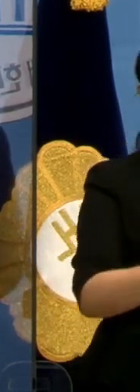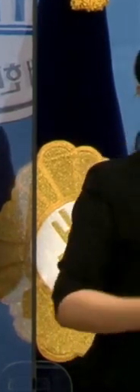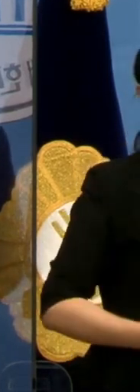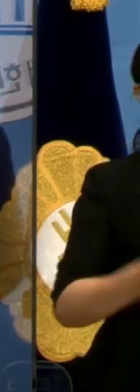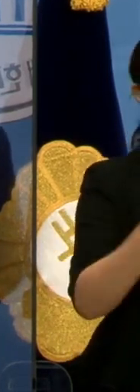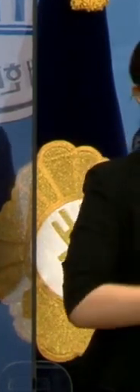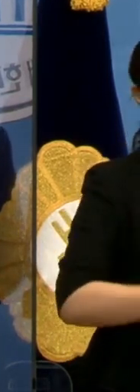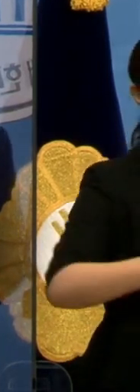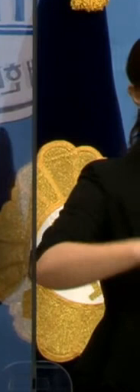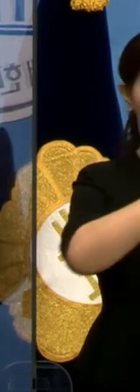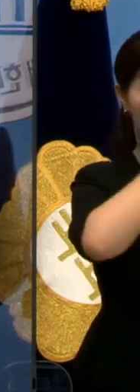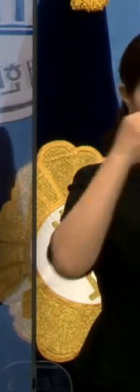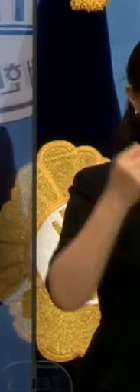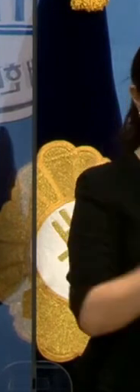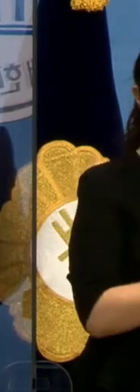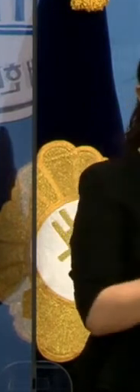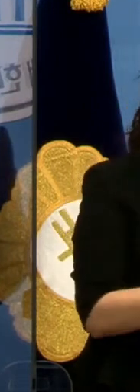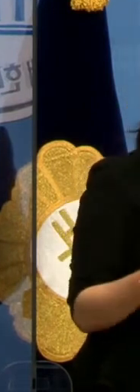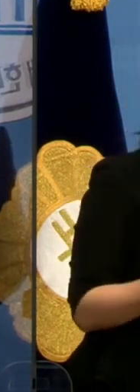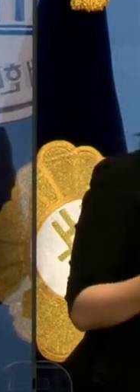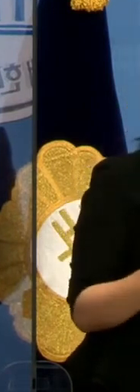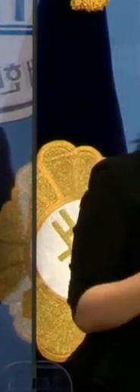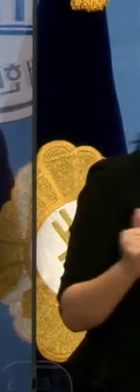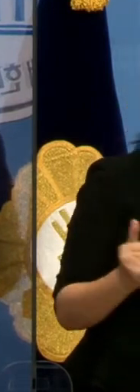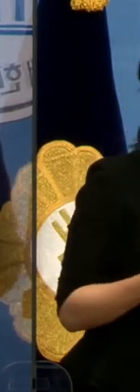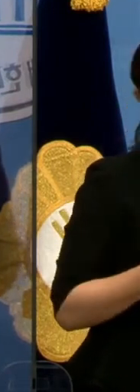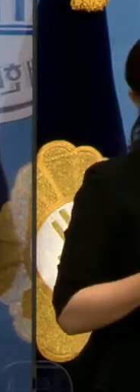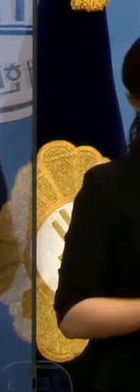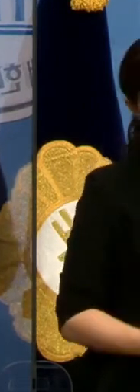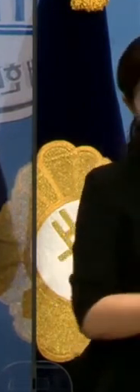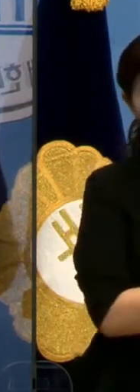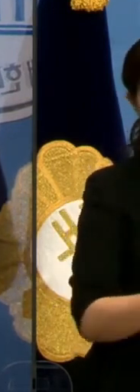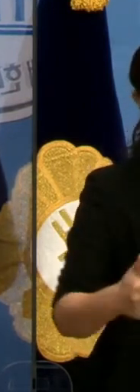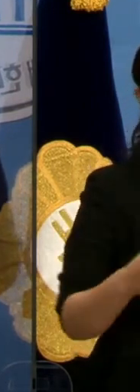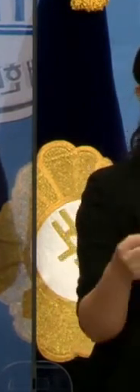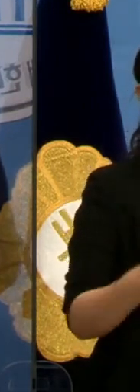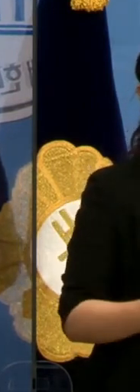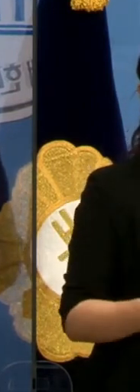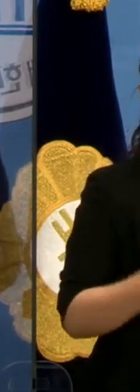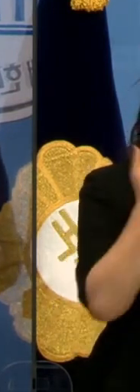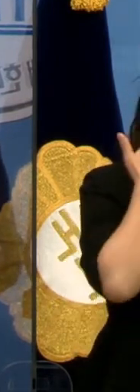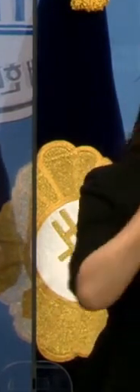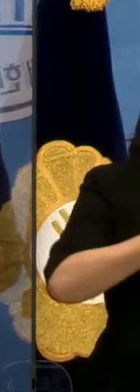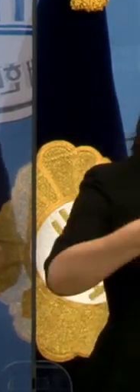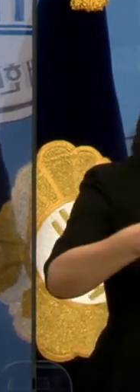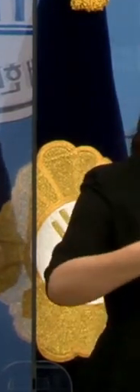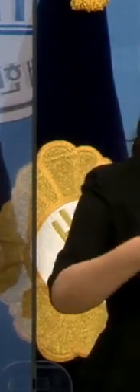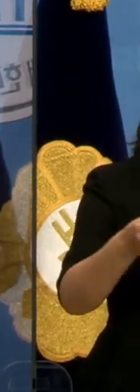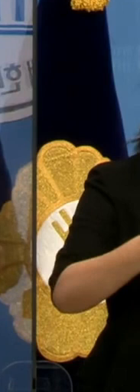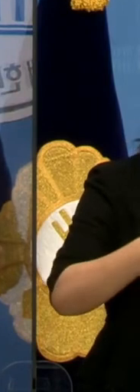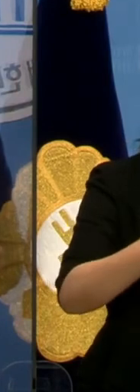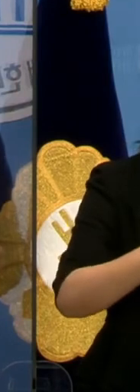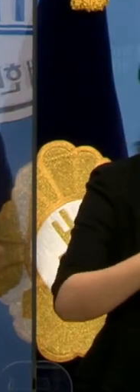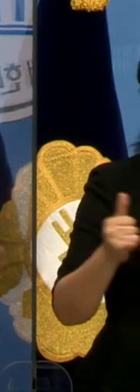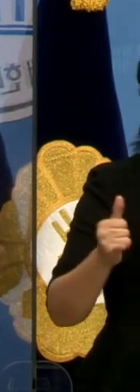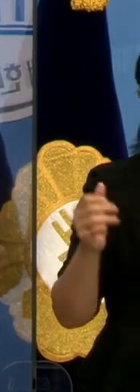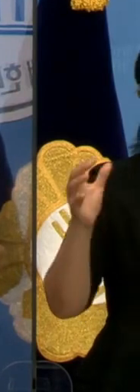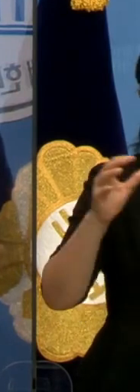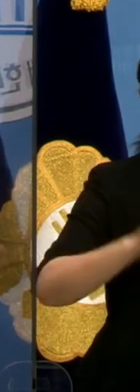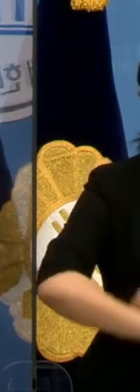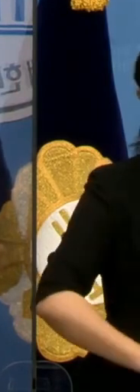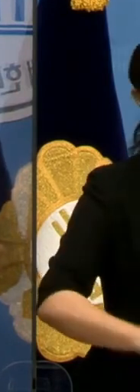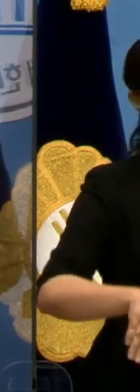일하는 평범한 국민을 좌절시키고 살인적인 임대료로 자영업자를 쓰러뜨리고 있는